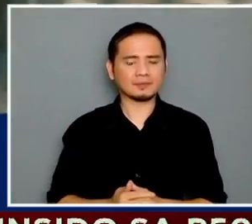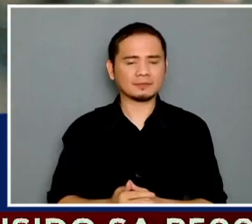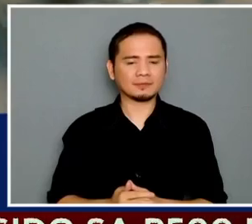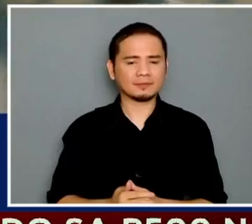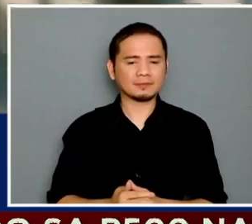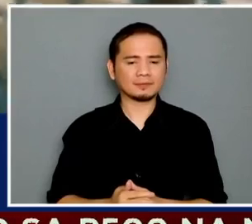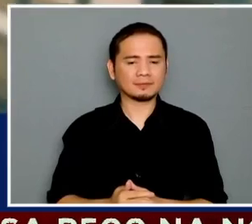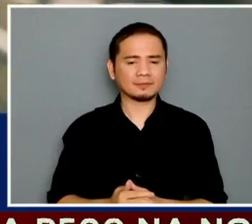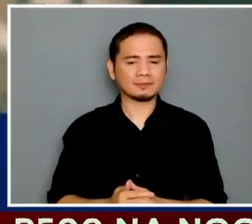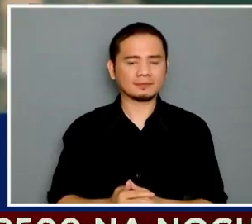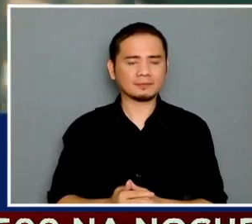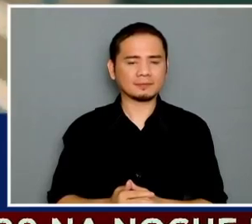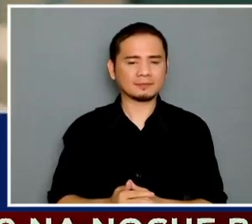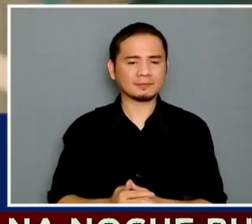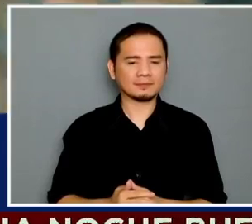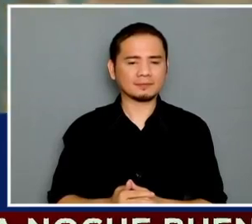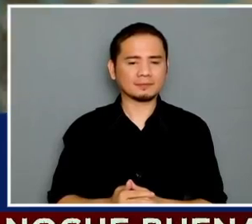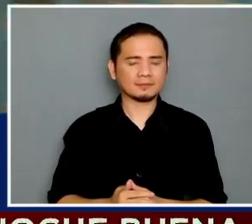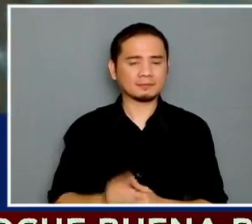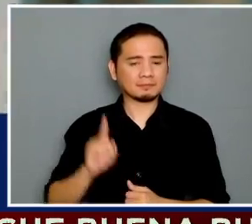Francisco, Jimmy,